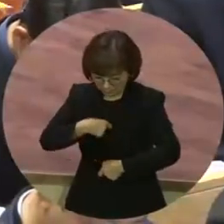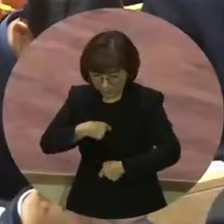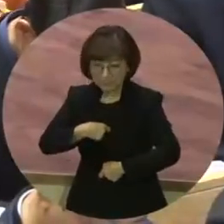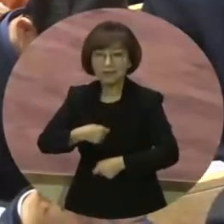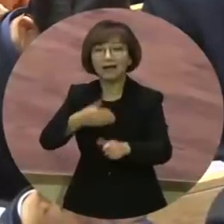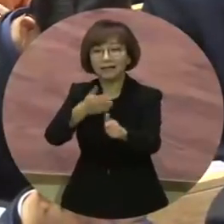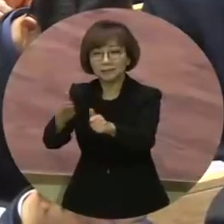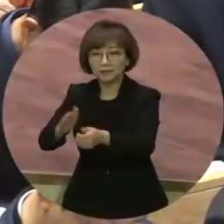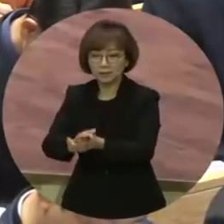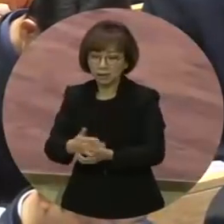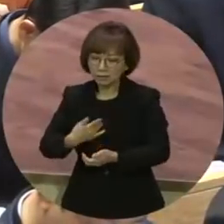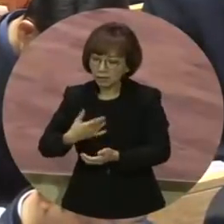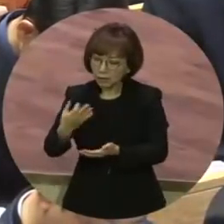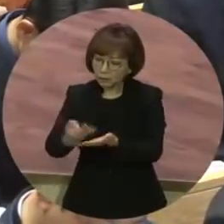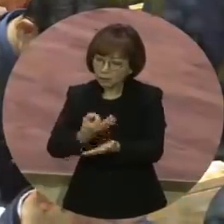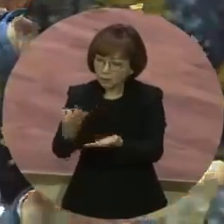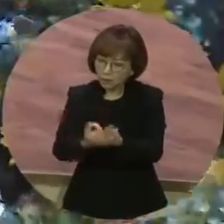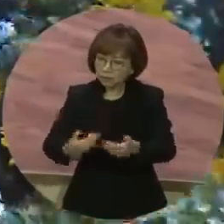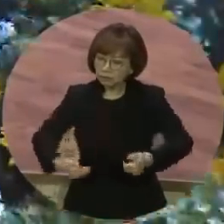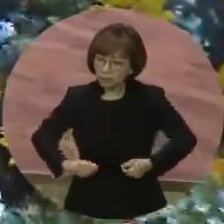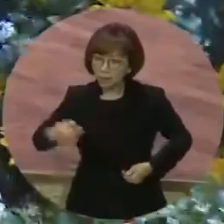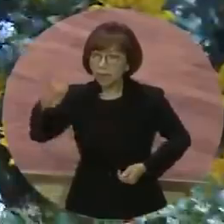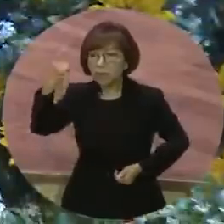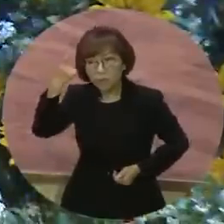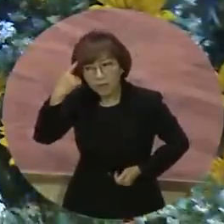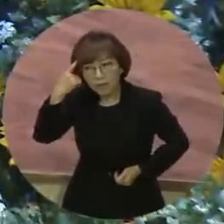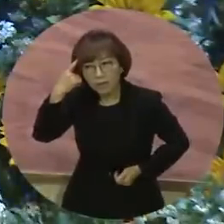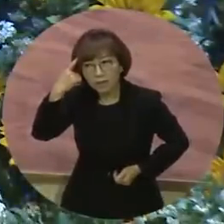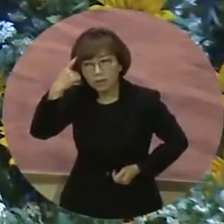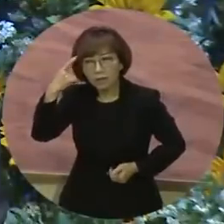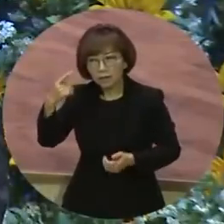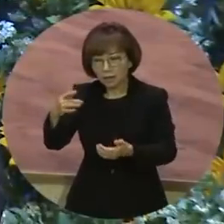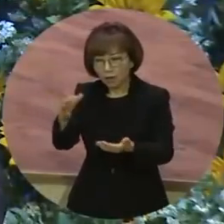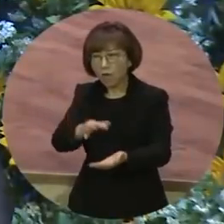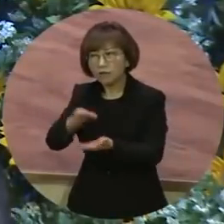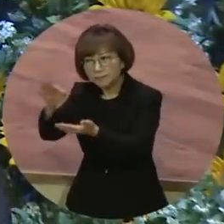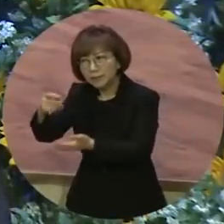왜 내가 버려야 되느냐? 뭐 하느냐? 헌금만 뭐 헌금을 말이야?